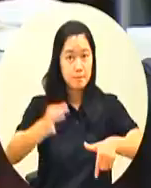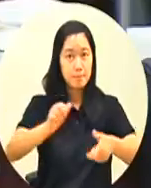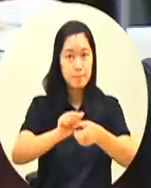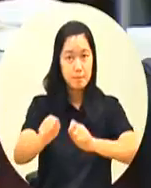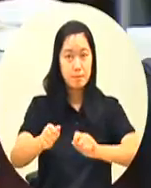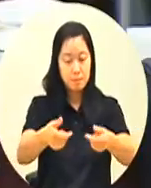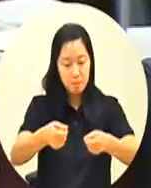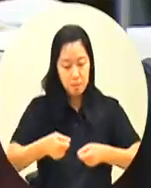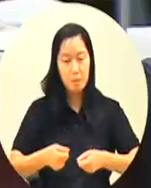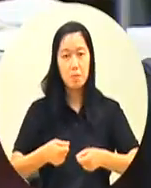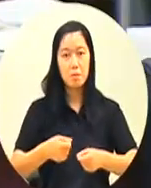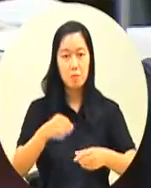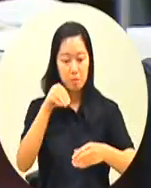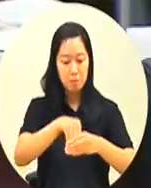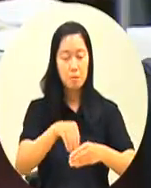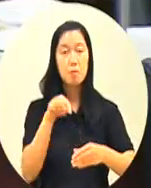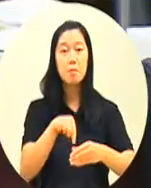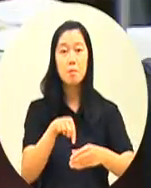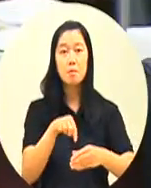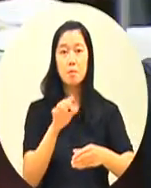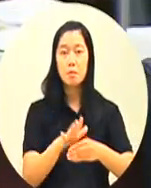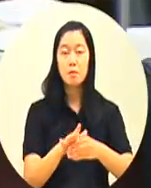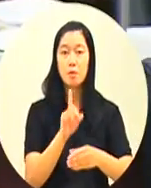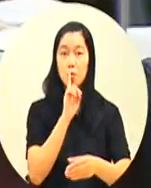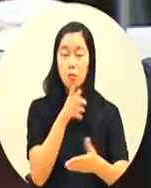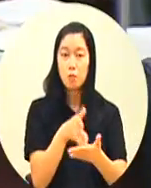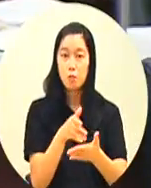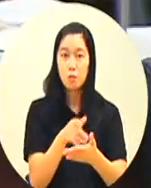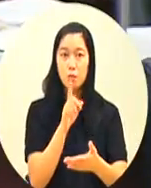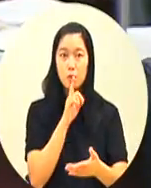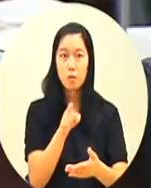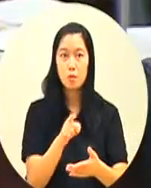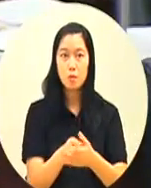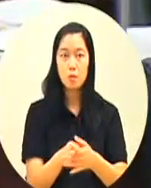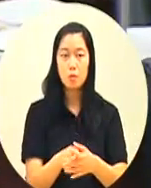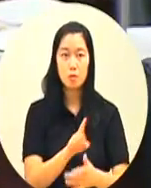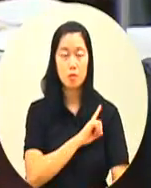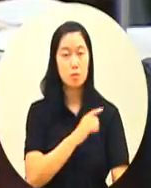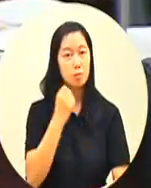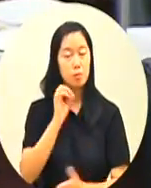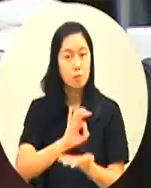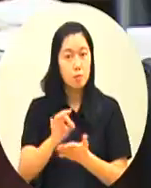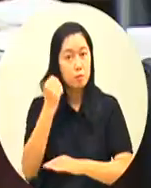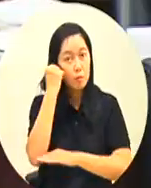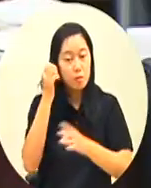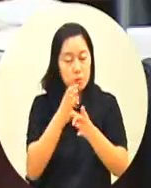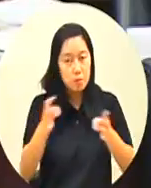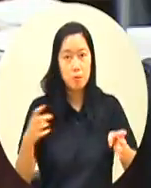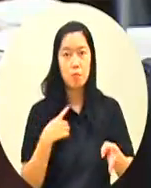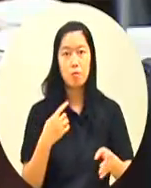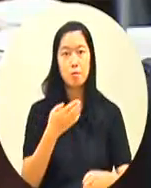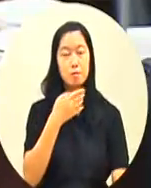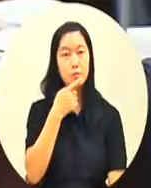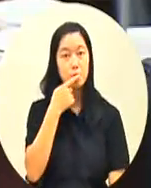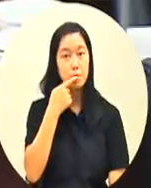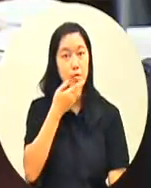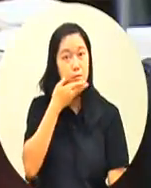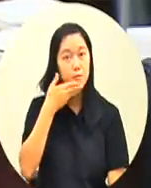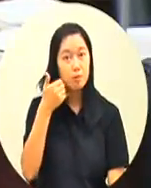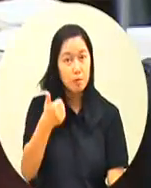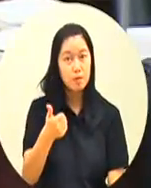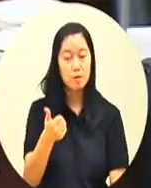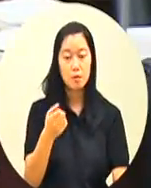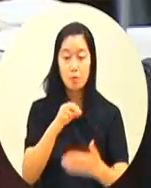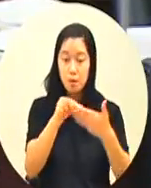信封里面，其实有讲了这个自用住宅的优惠的 条件了，可是我这边要